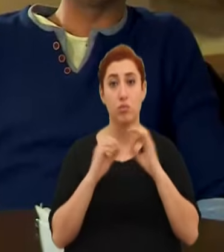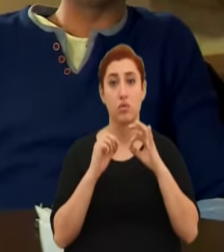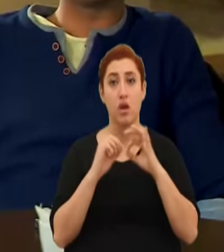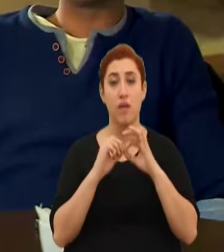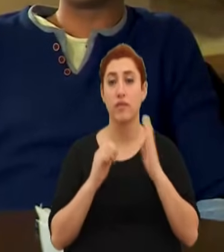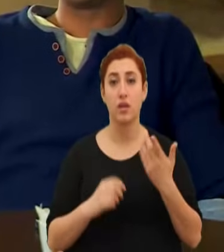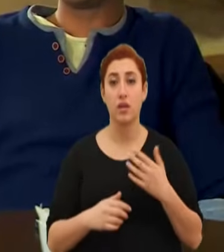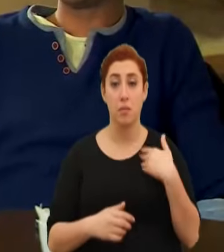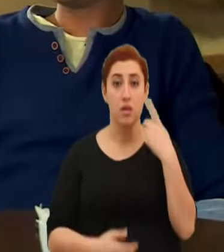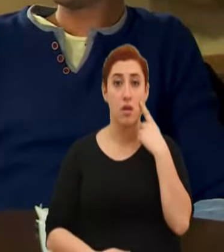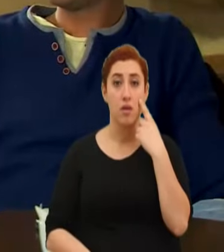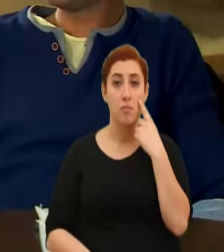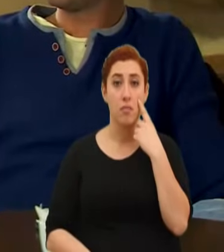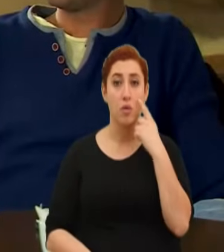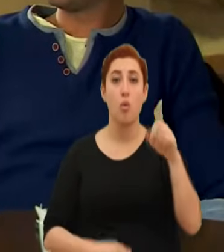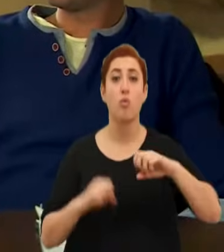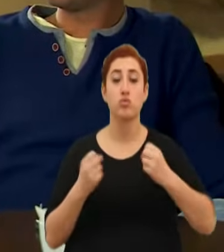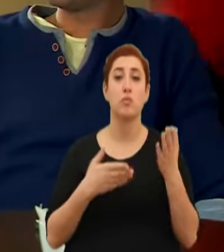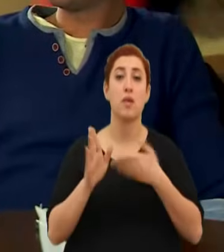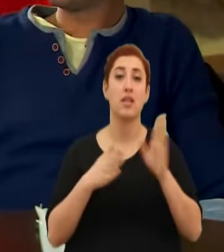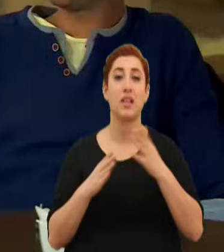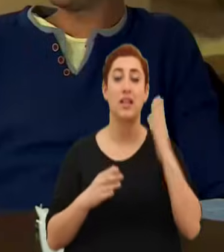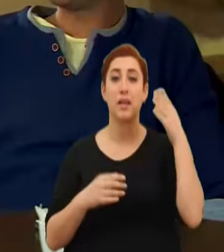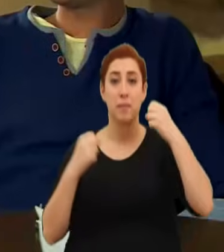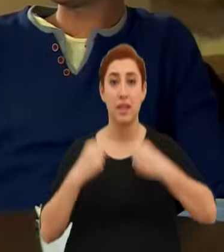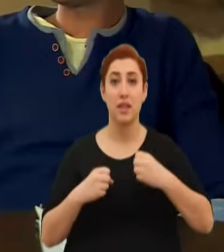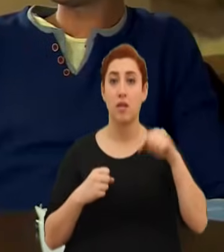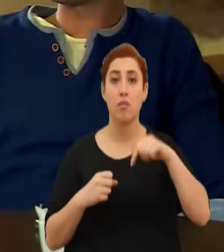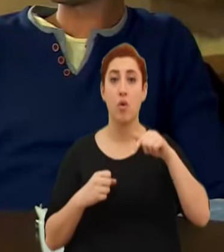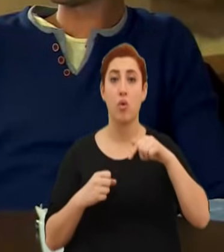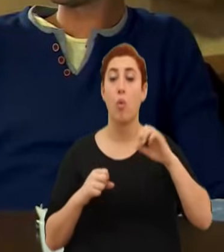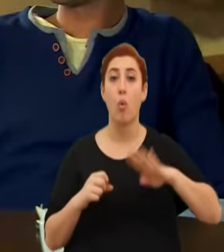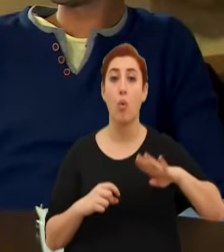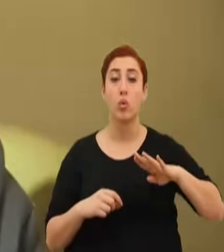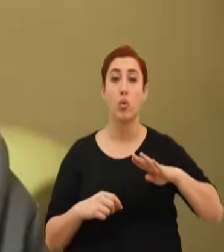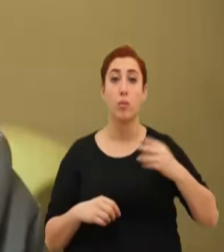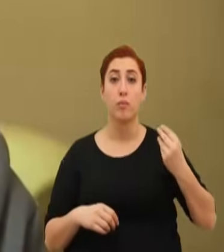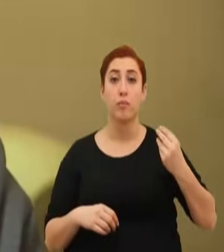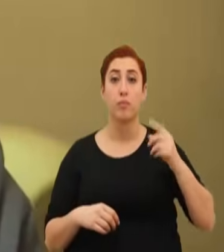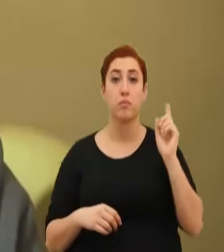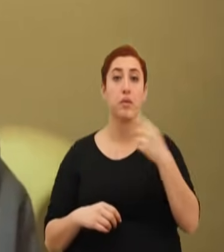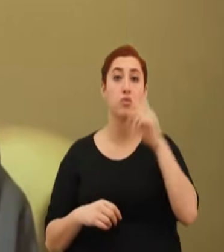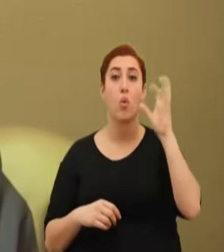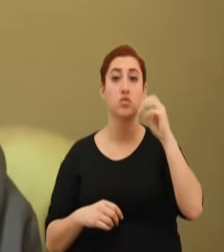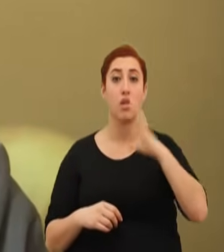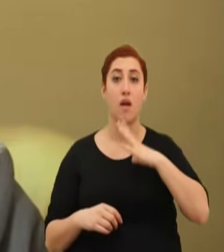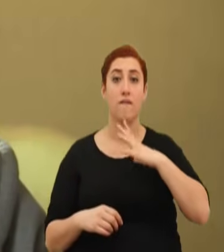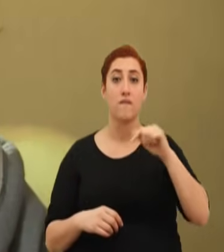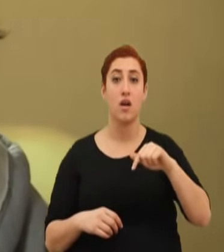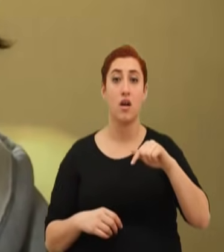Burhan. Ha. Bana bak. O buz pateni pistinde böyle... Oğlum, bazı hocalar